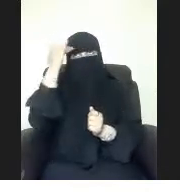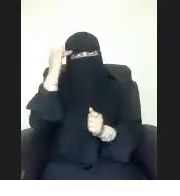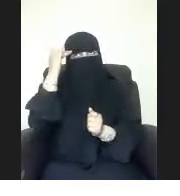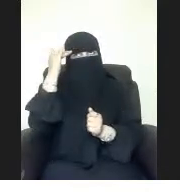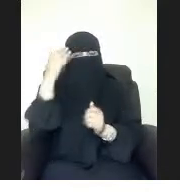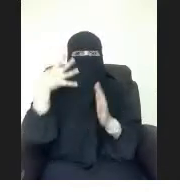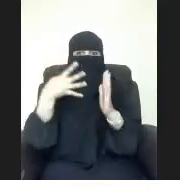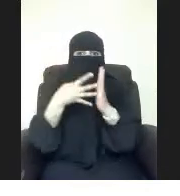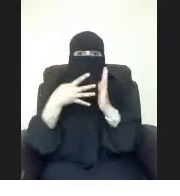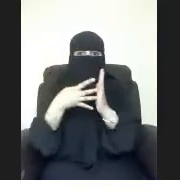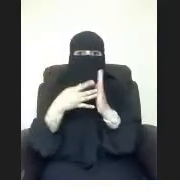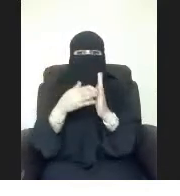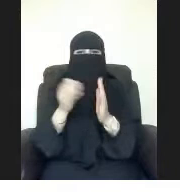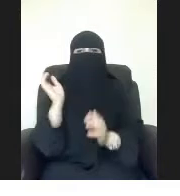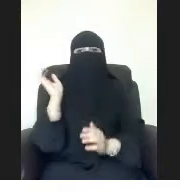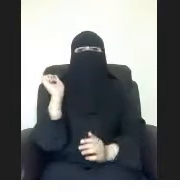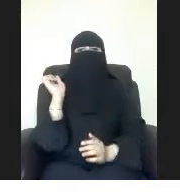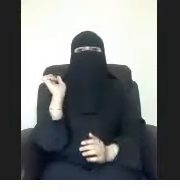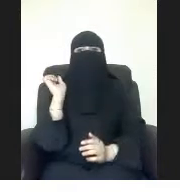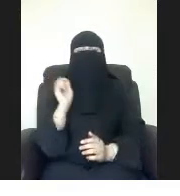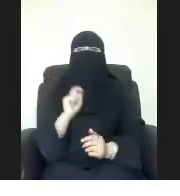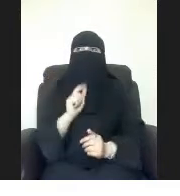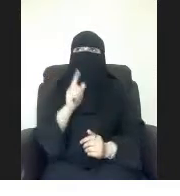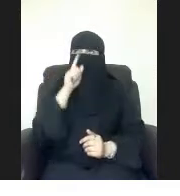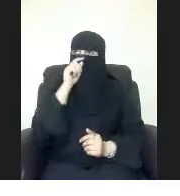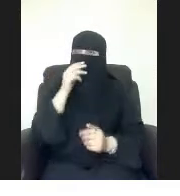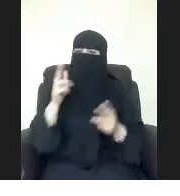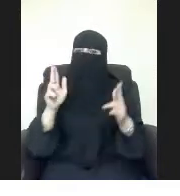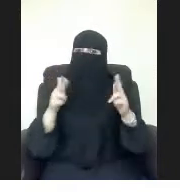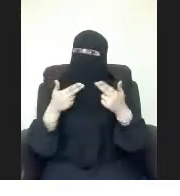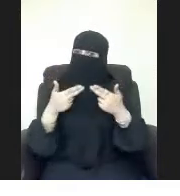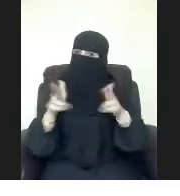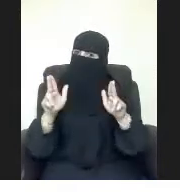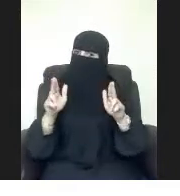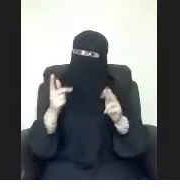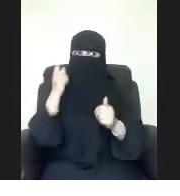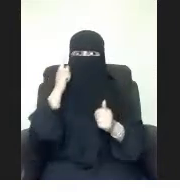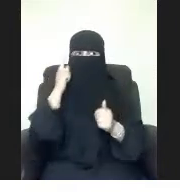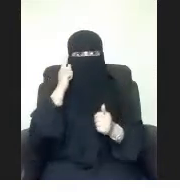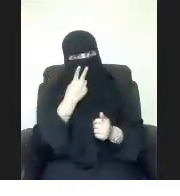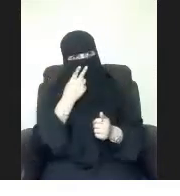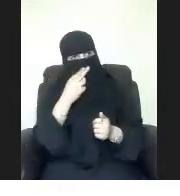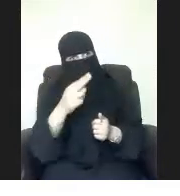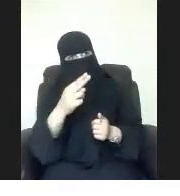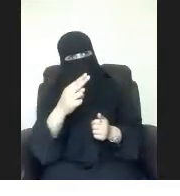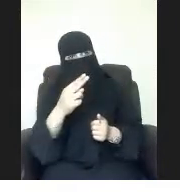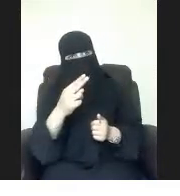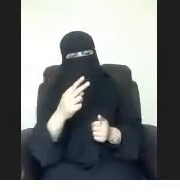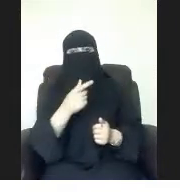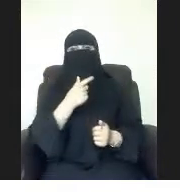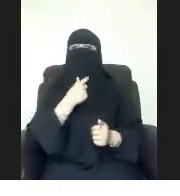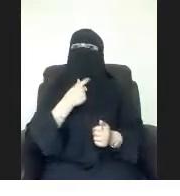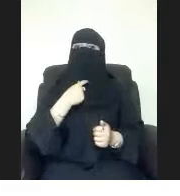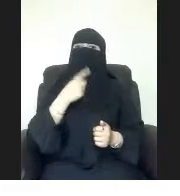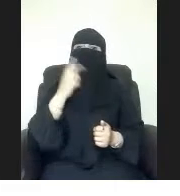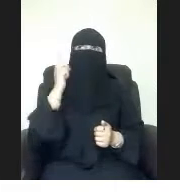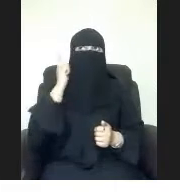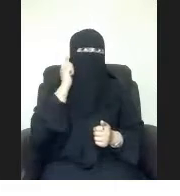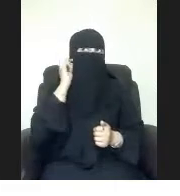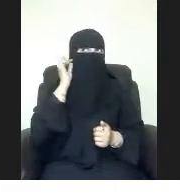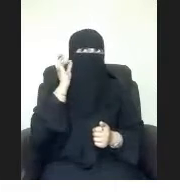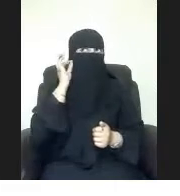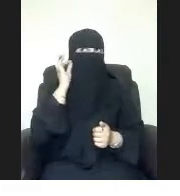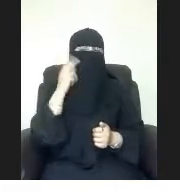احنا كنا ندرس عن طريق الفيديو كونفرنسين للطالبات، يسمعونا يشوفونا احنا نسمعهم، لكن عندما درست الطلاب عن